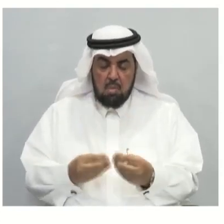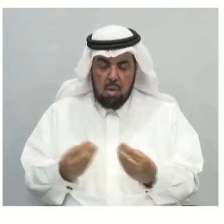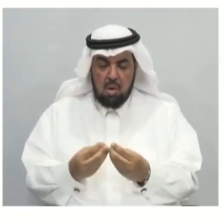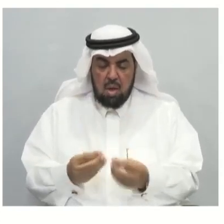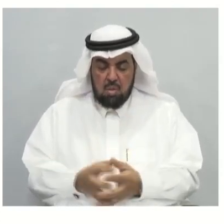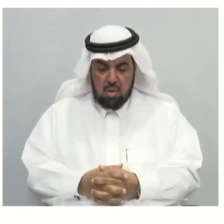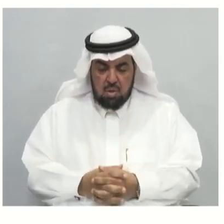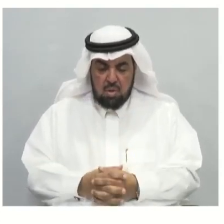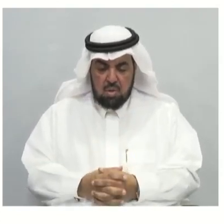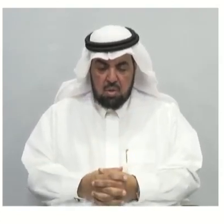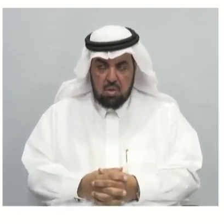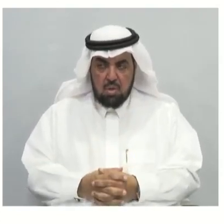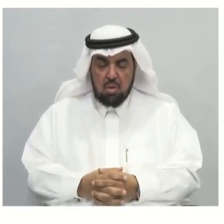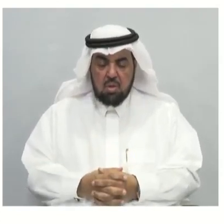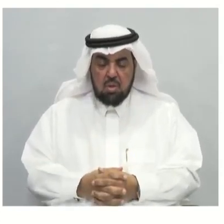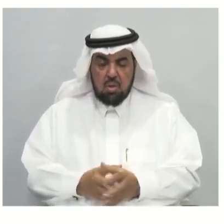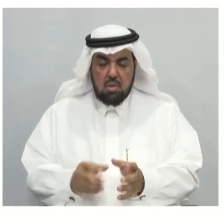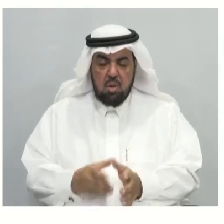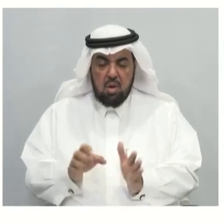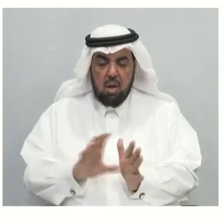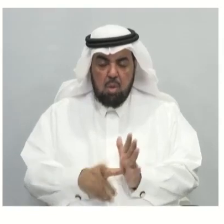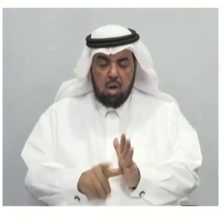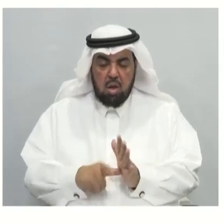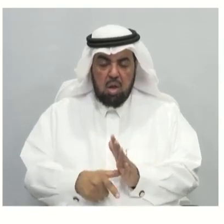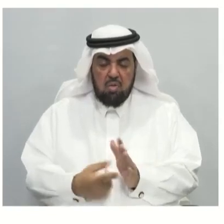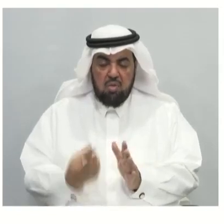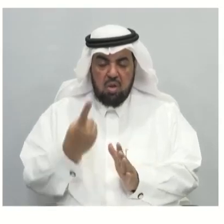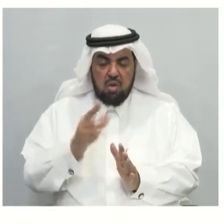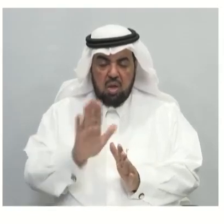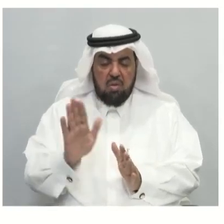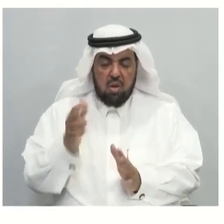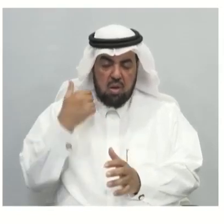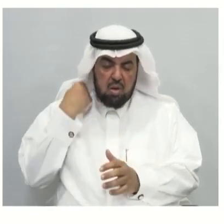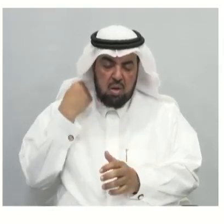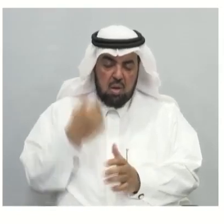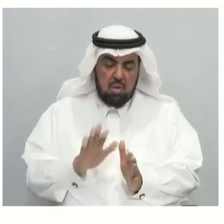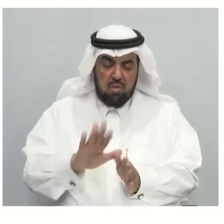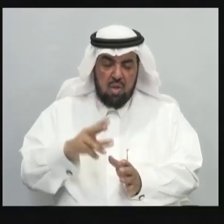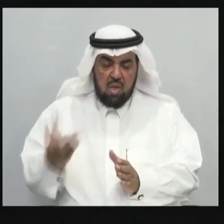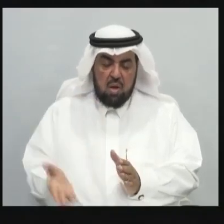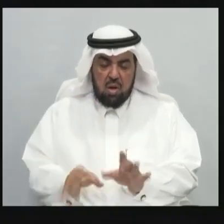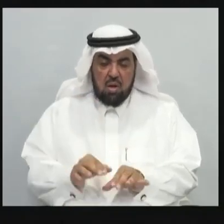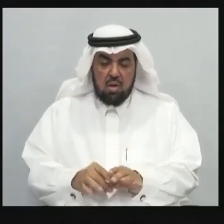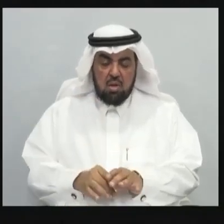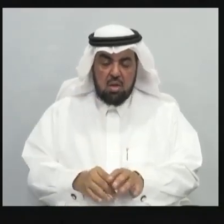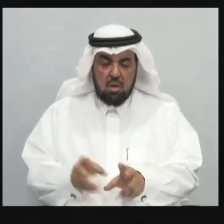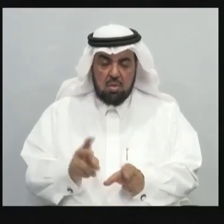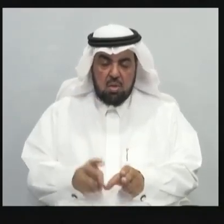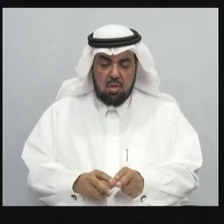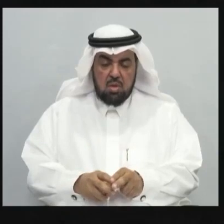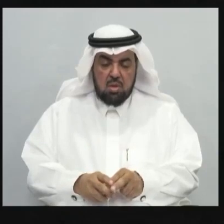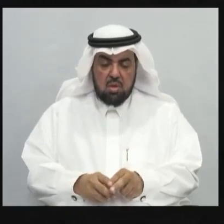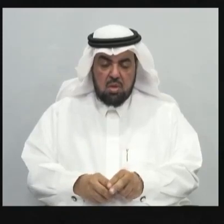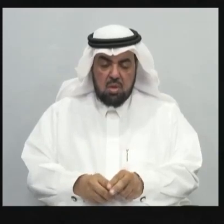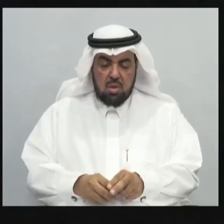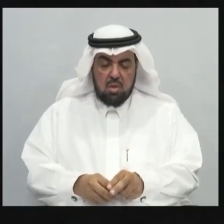البعض فمثلا لا تضع مخطط في صفحه في هذا التقرير ثم في الصفحه الثانيه تكتب شكل اثنين او مخطط